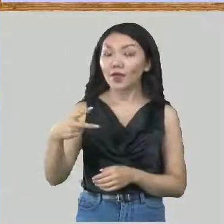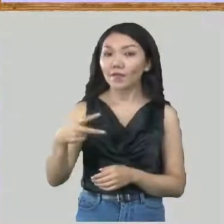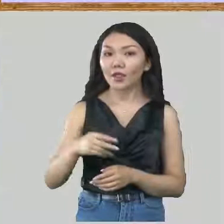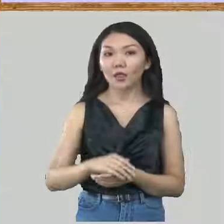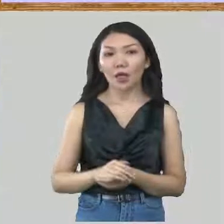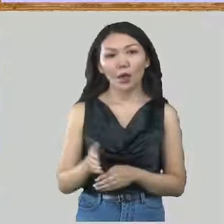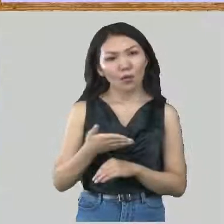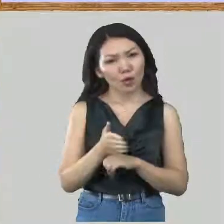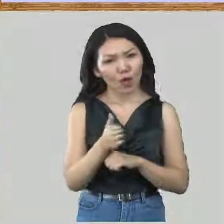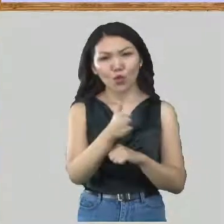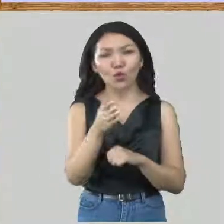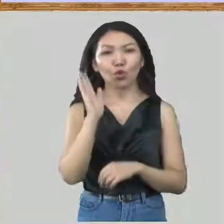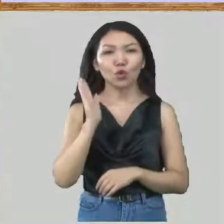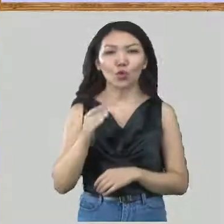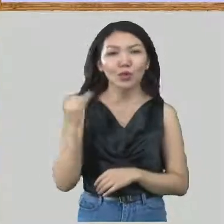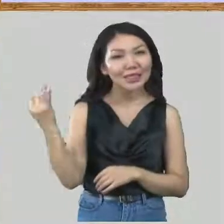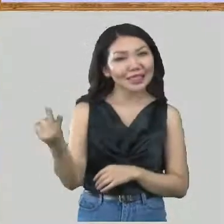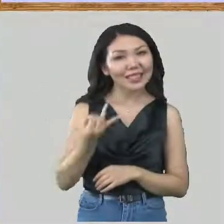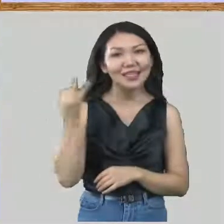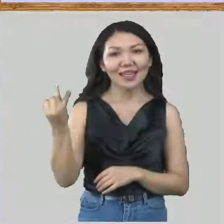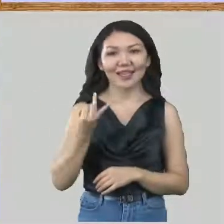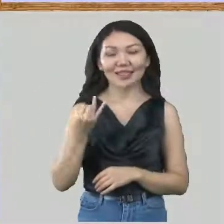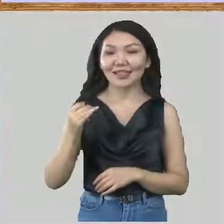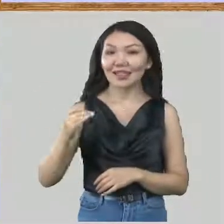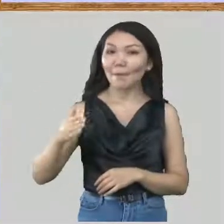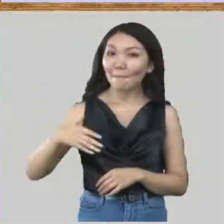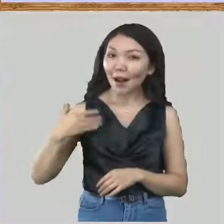Прогулка будет интересной и полезной.